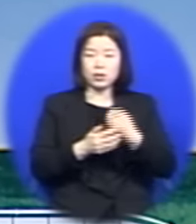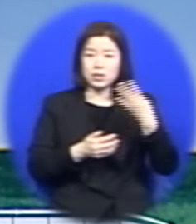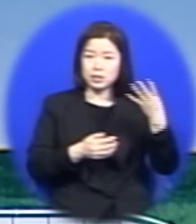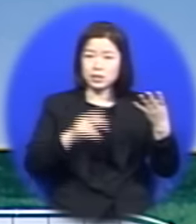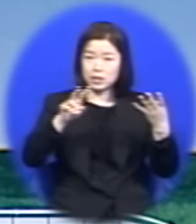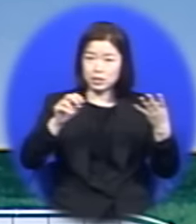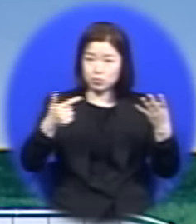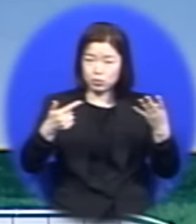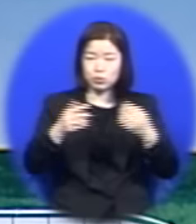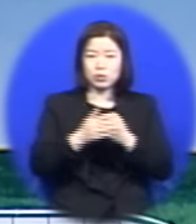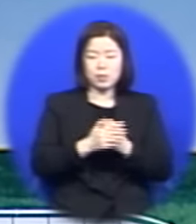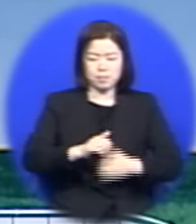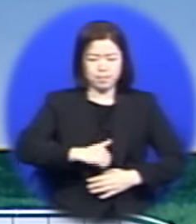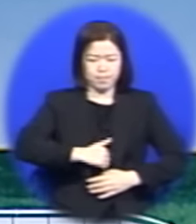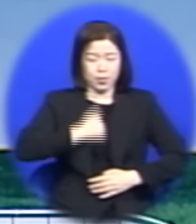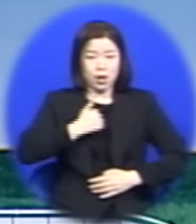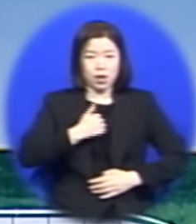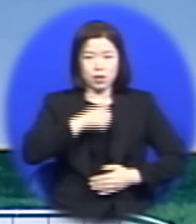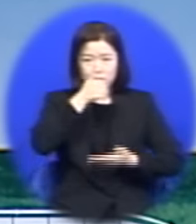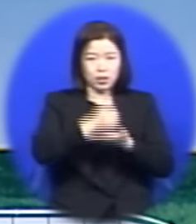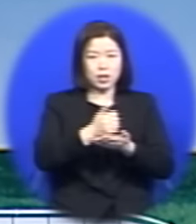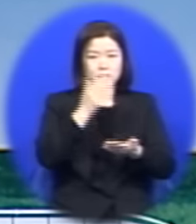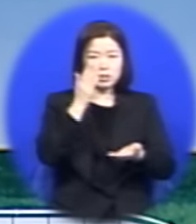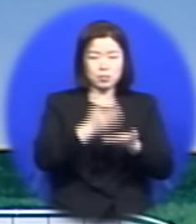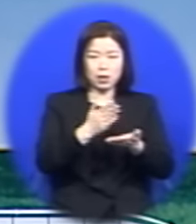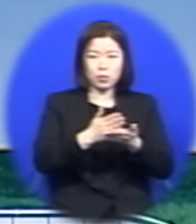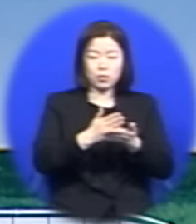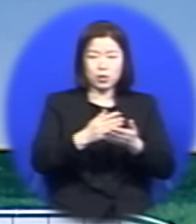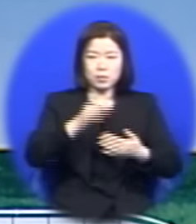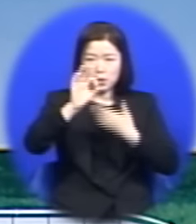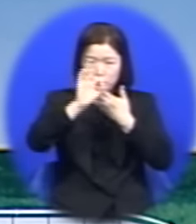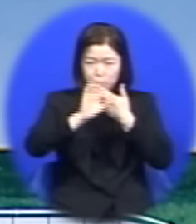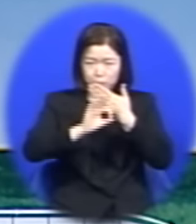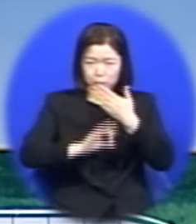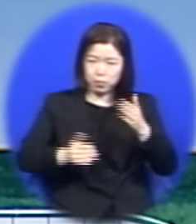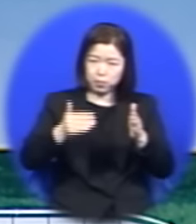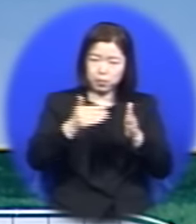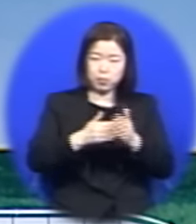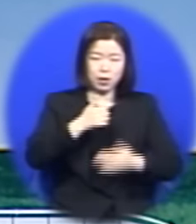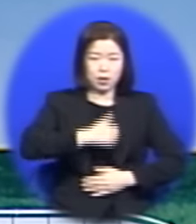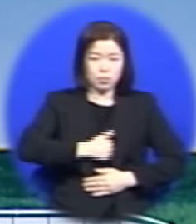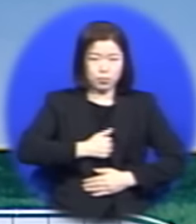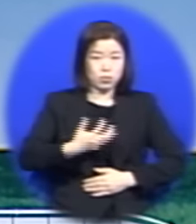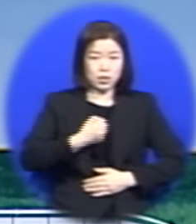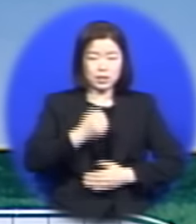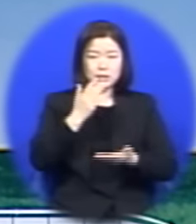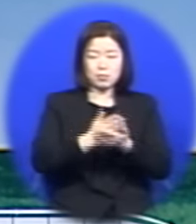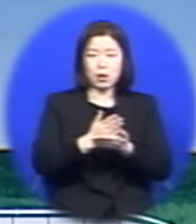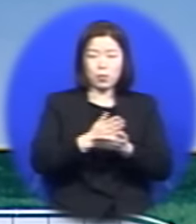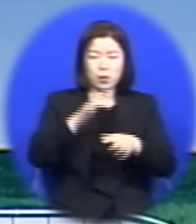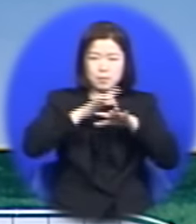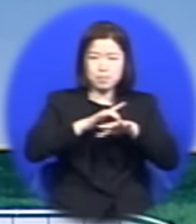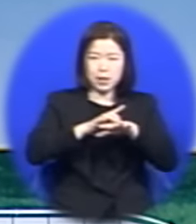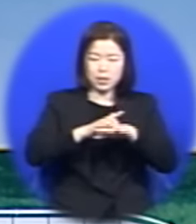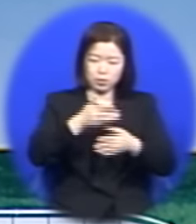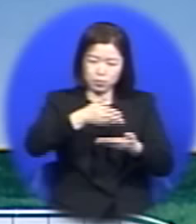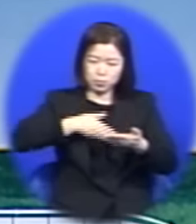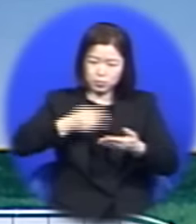분을 내어도 죄를 짓지 말며 해가 지도록 분을 품지 말고 마귀로 틈을 타지 못하게